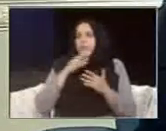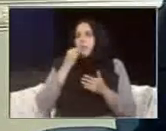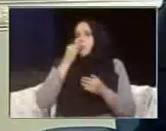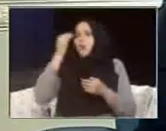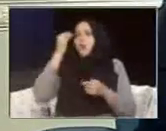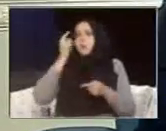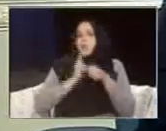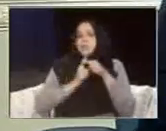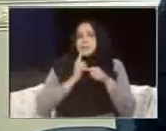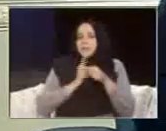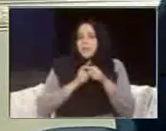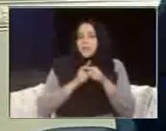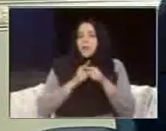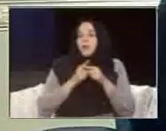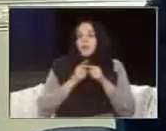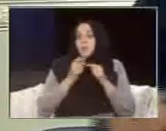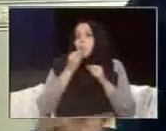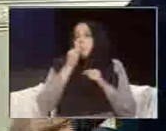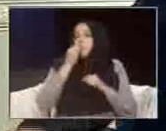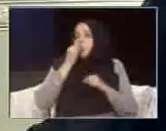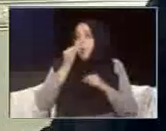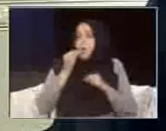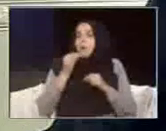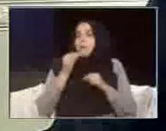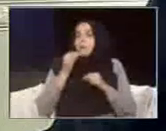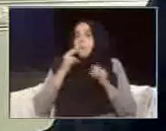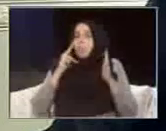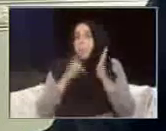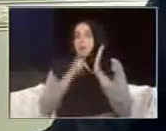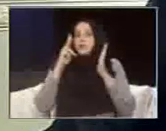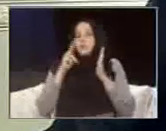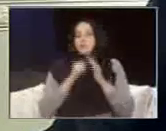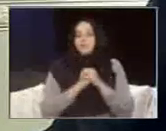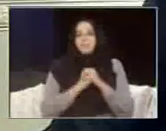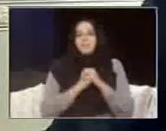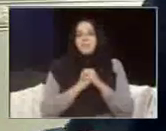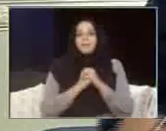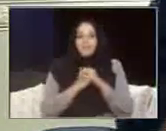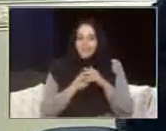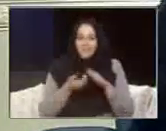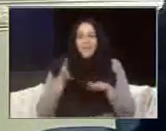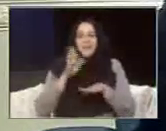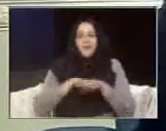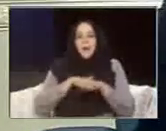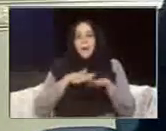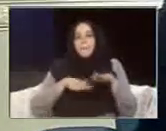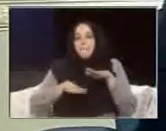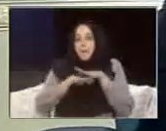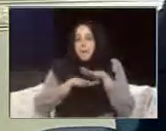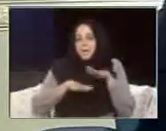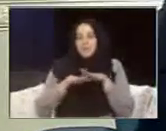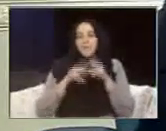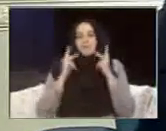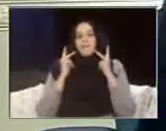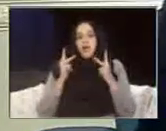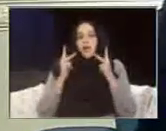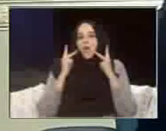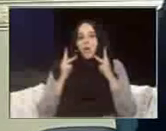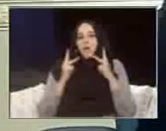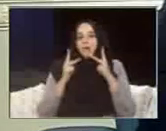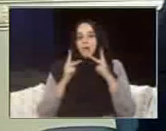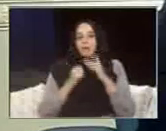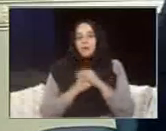وقوية الأثر على مدى طويل، تكون على القيم والأخلاق، فإننا نحتاج كما